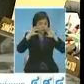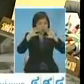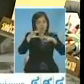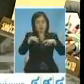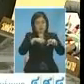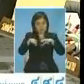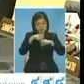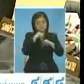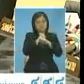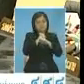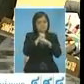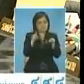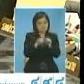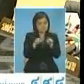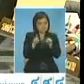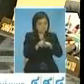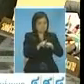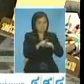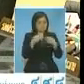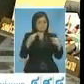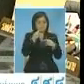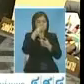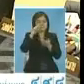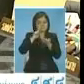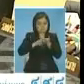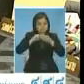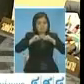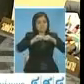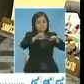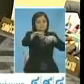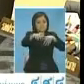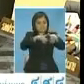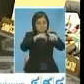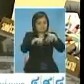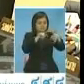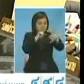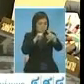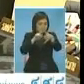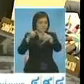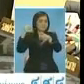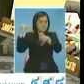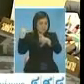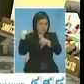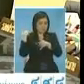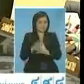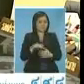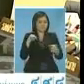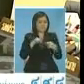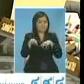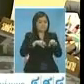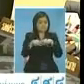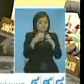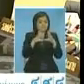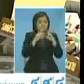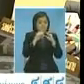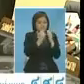บวนการที่จะรับฟังความคิดเห็นของสาธารณะตั้งแต่เริ่มแรกเริ่มเรามีการจัดรับฟังความ